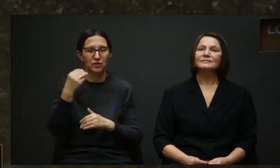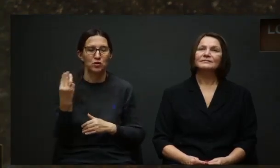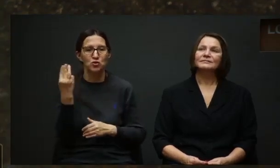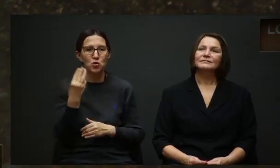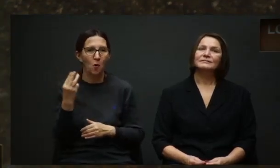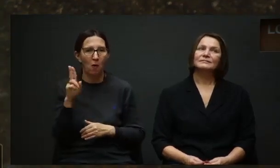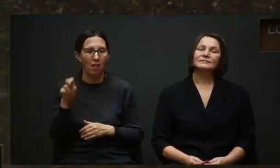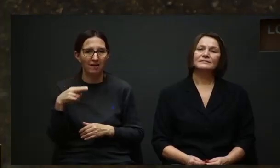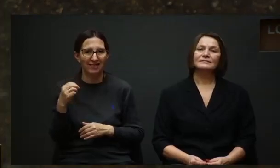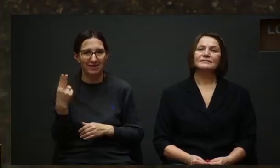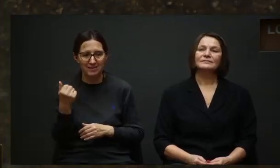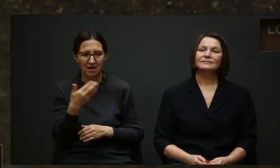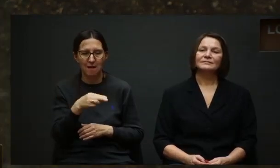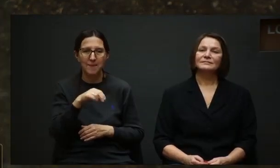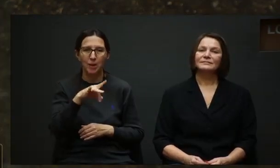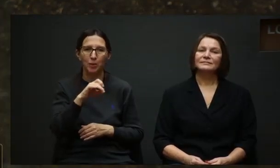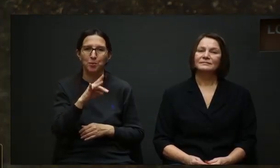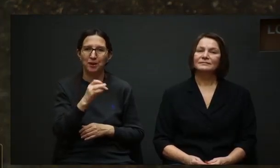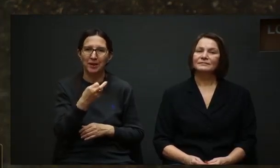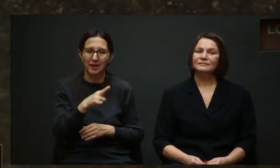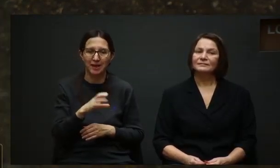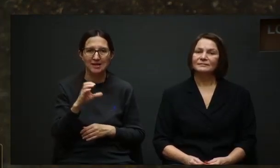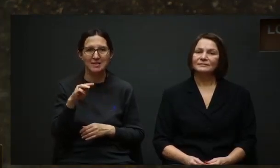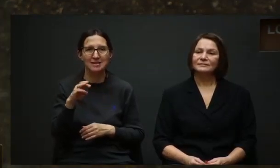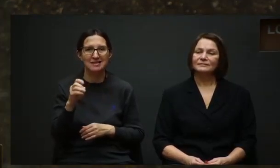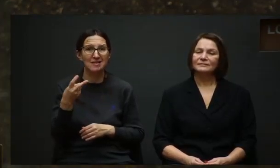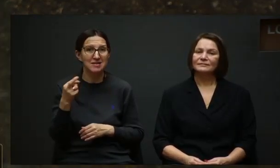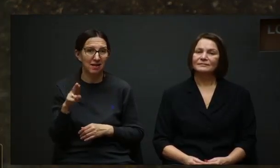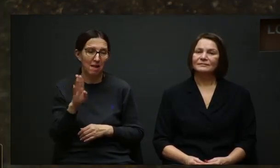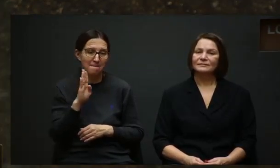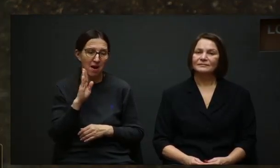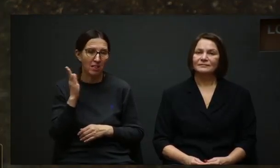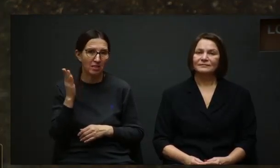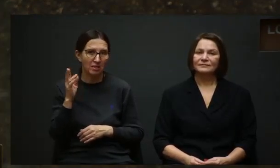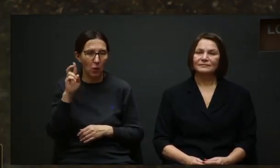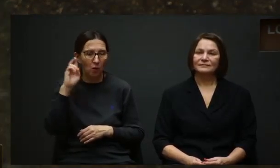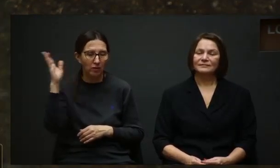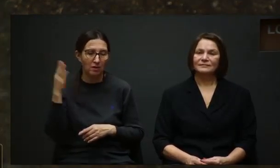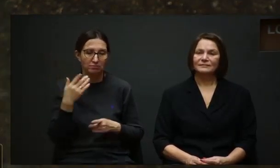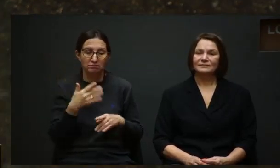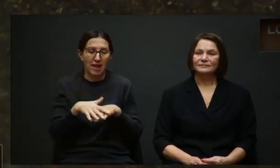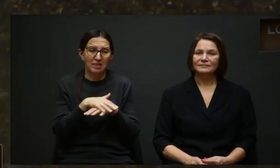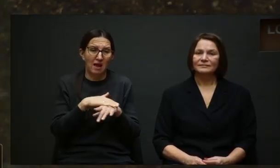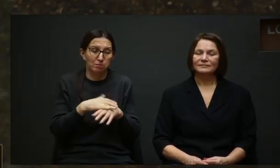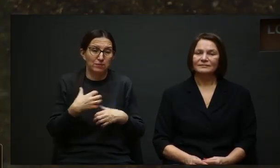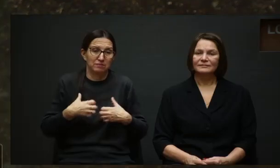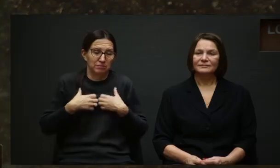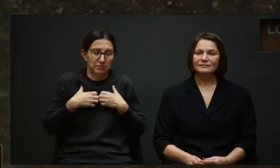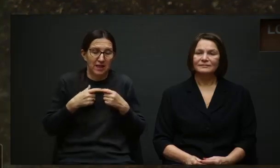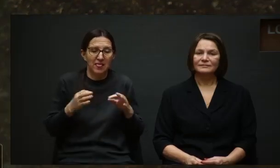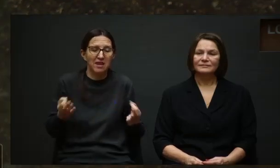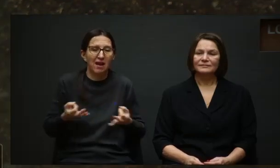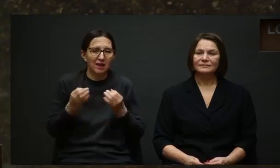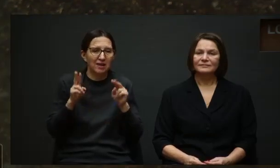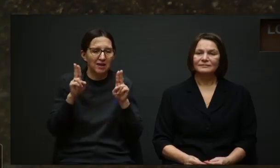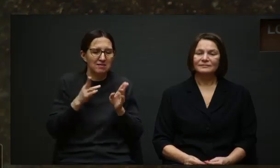вот «Сикстинская Мадонна». Толпа была дикая, совершенно не соблюдались никакие санитарные нормы.